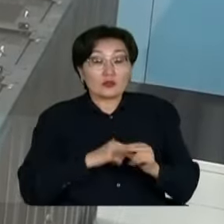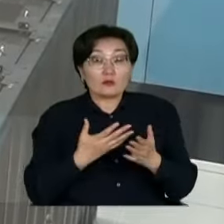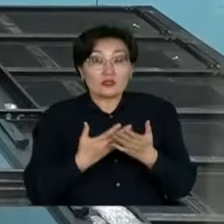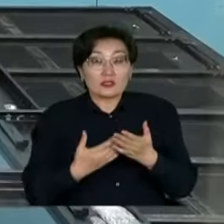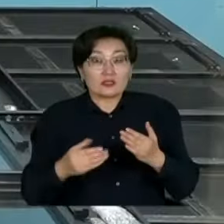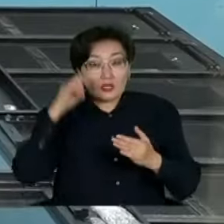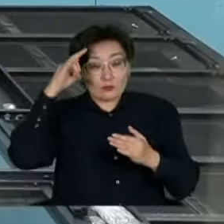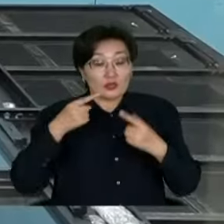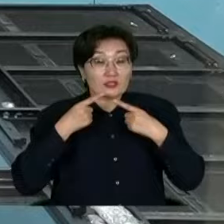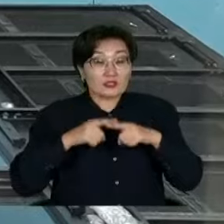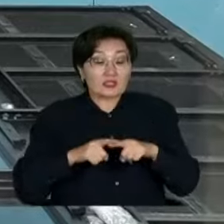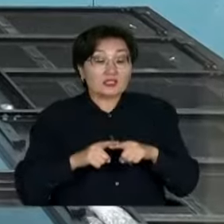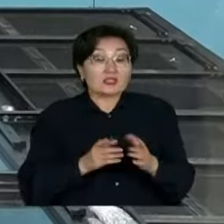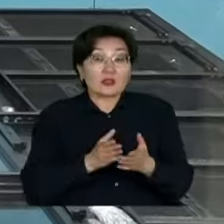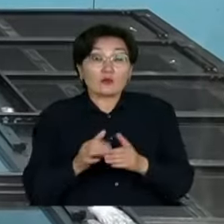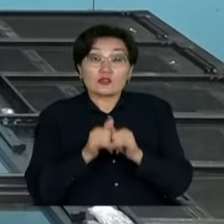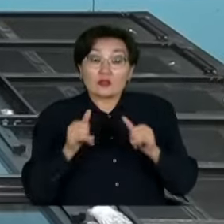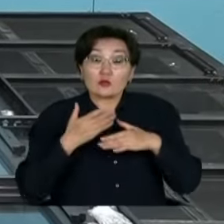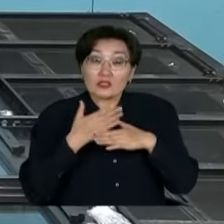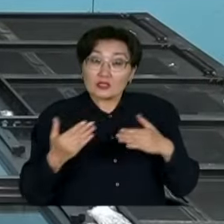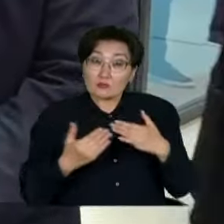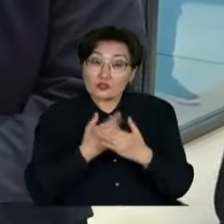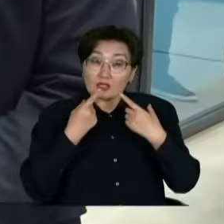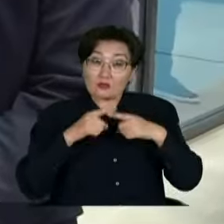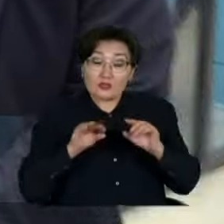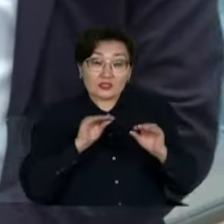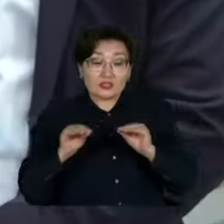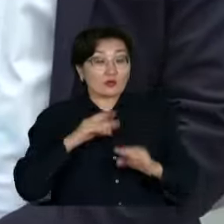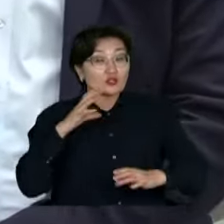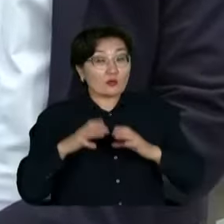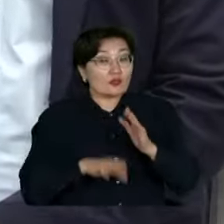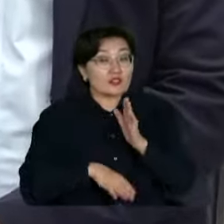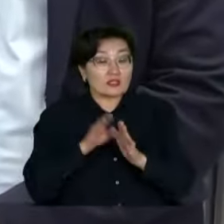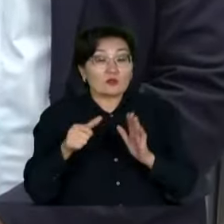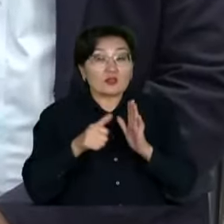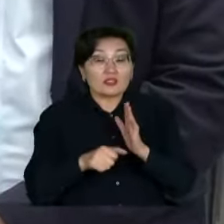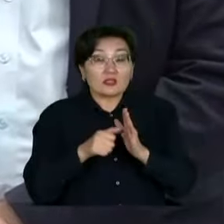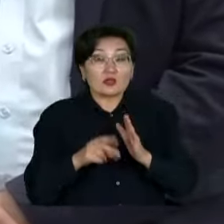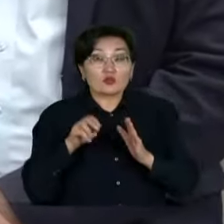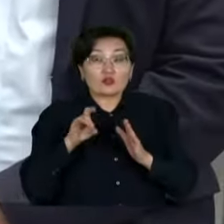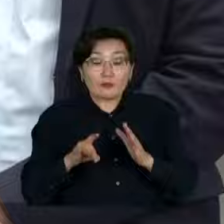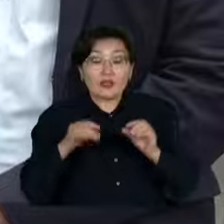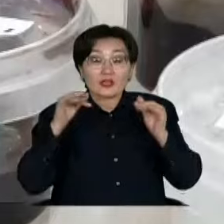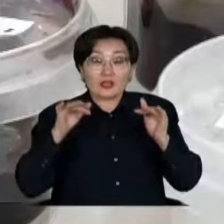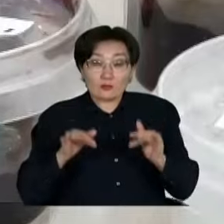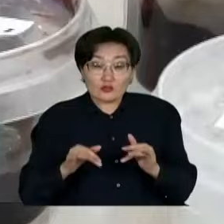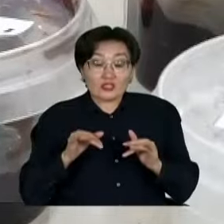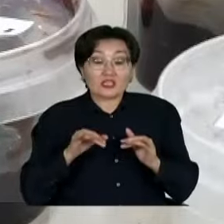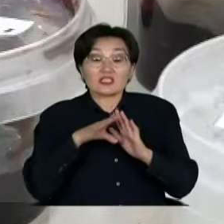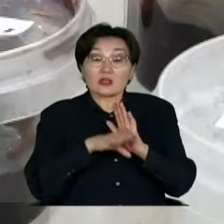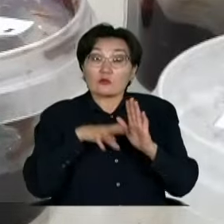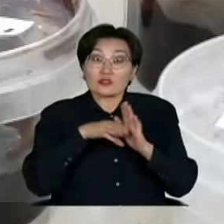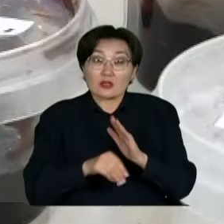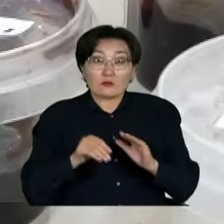IT саласын дамытуға сеп болатын жаңа технологиялық құрылғы әлемдегі үздік 600 суперкомпьютердің тізіміне кіреді. Одан бөлек